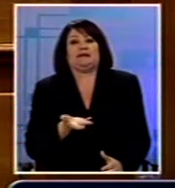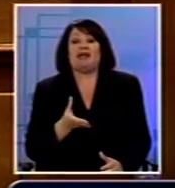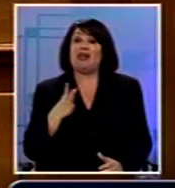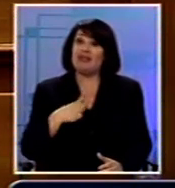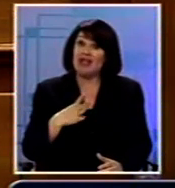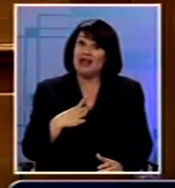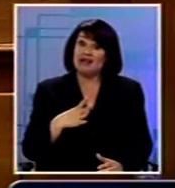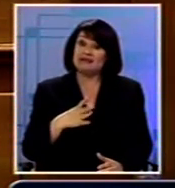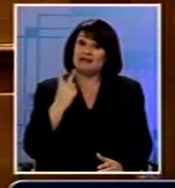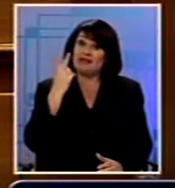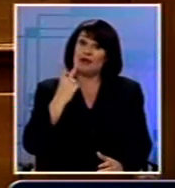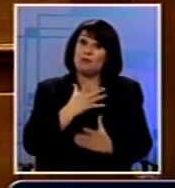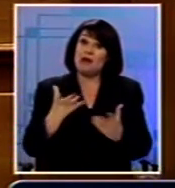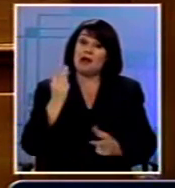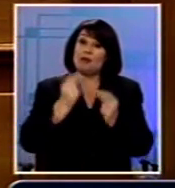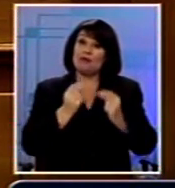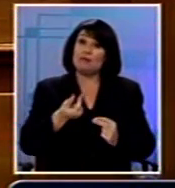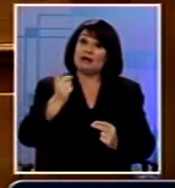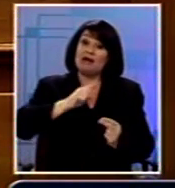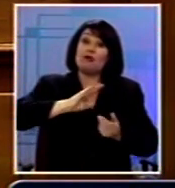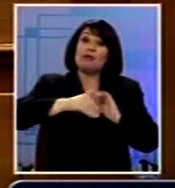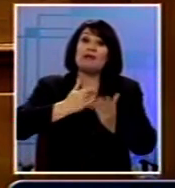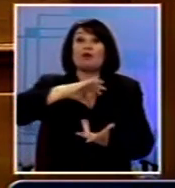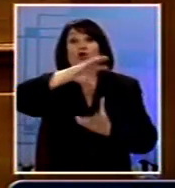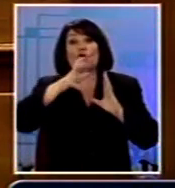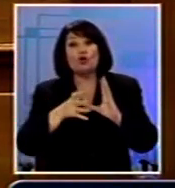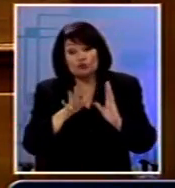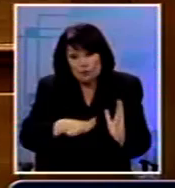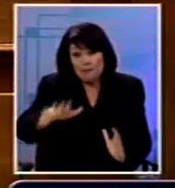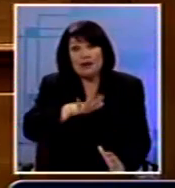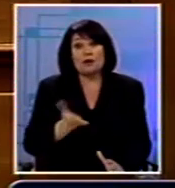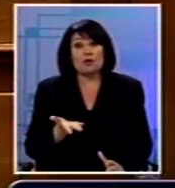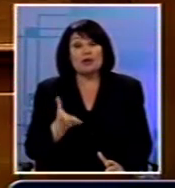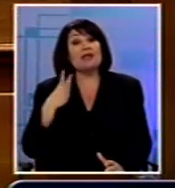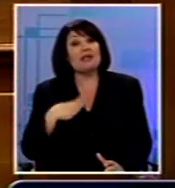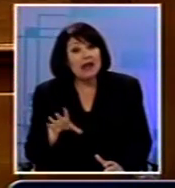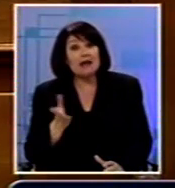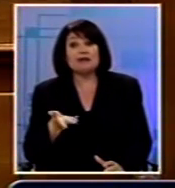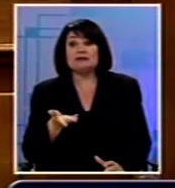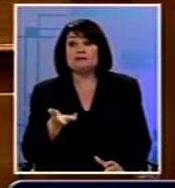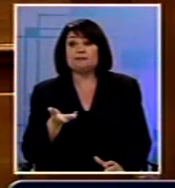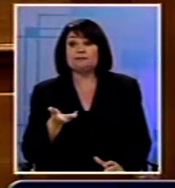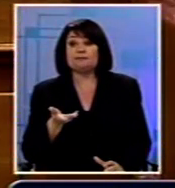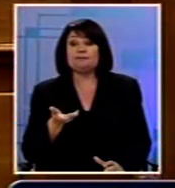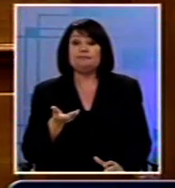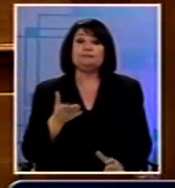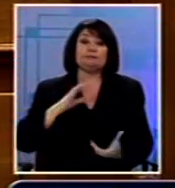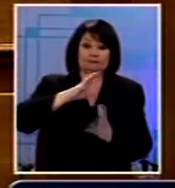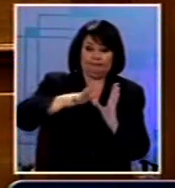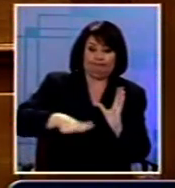τα δύο μεγάλα προβλήματα που αύριο θα απασχολούν την παγκόσμια κοινότητα στην περιοχή μας να είναι γεωπολιτικά μεν